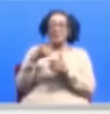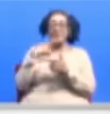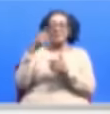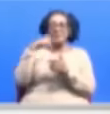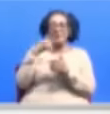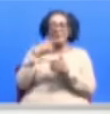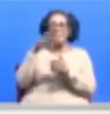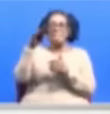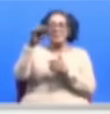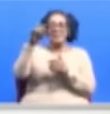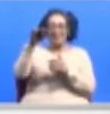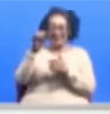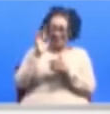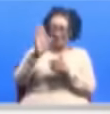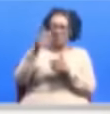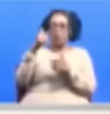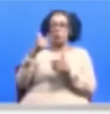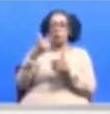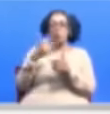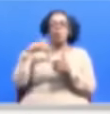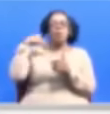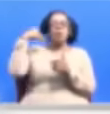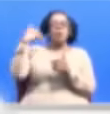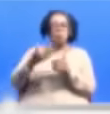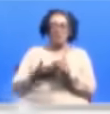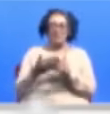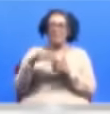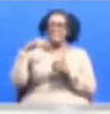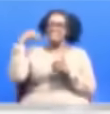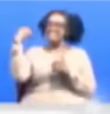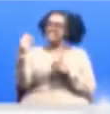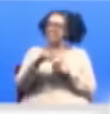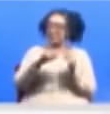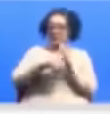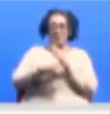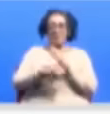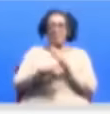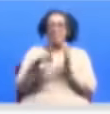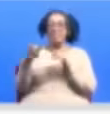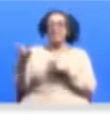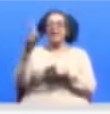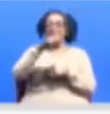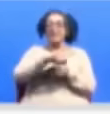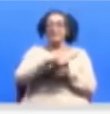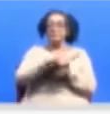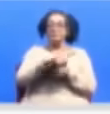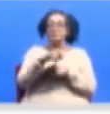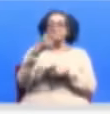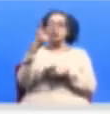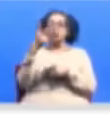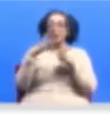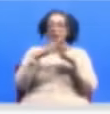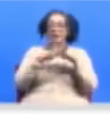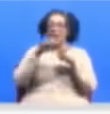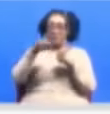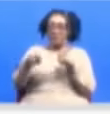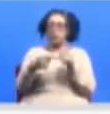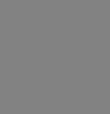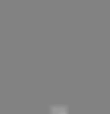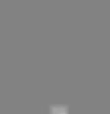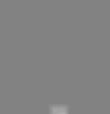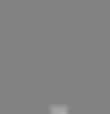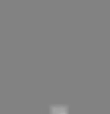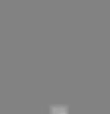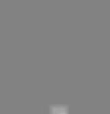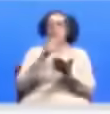Matara kama jamaa aliyemshiriki kichapo cha mbwa msikitini. Siku hiyo shilingi 1029 zilitolewa